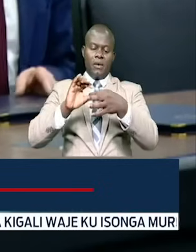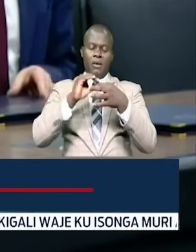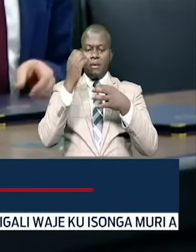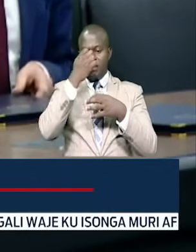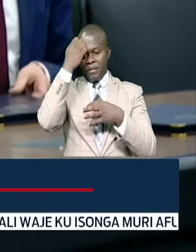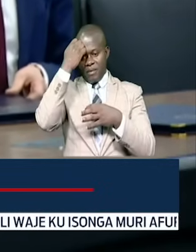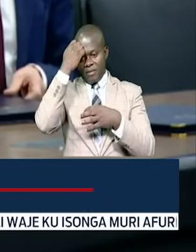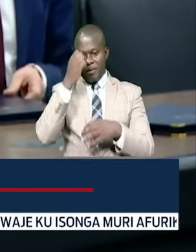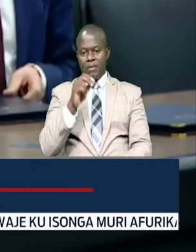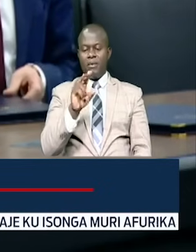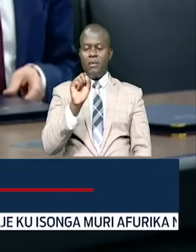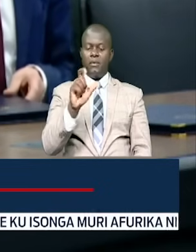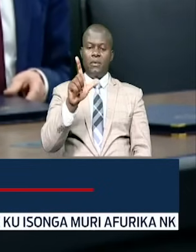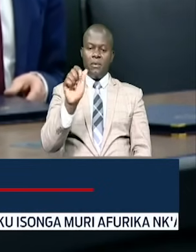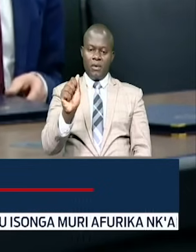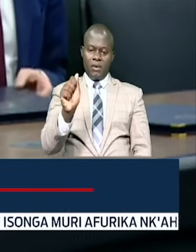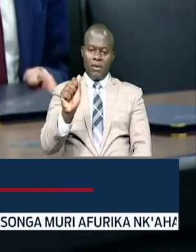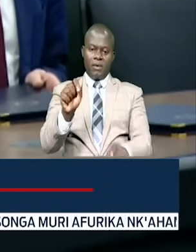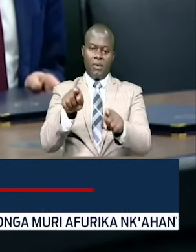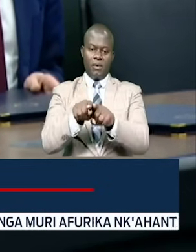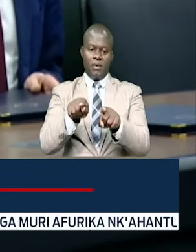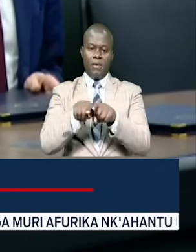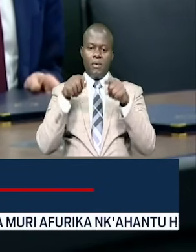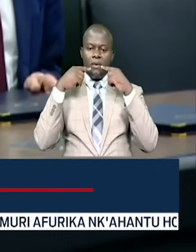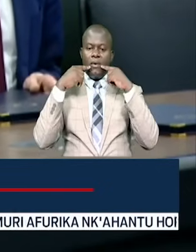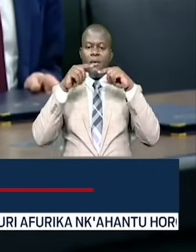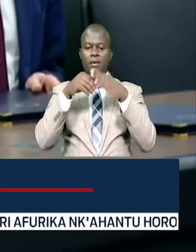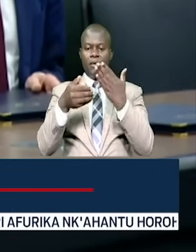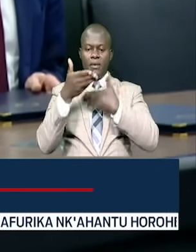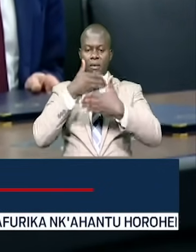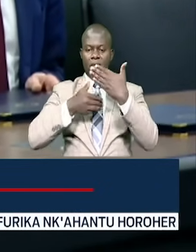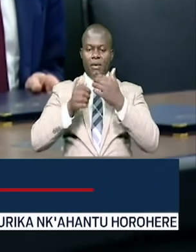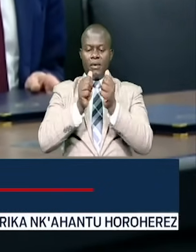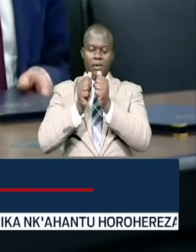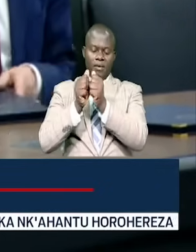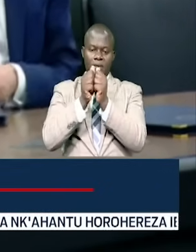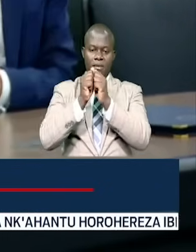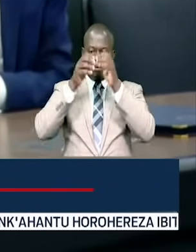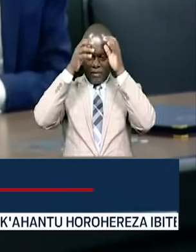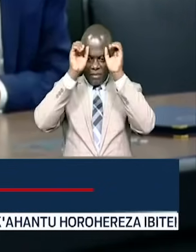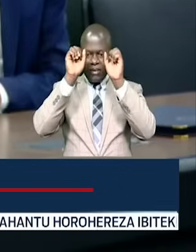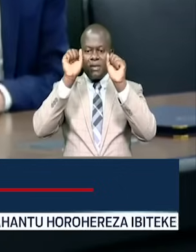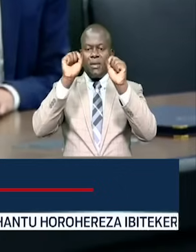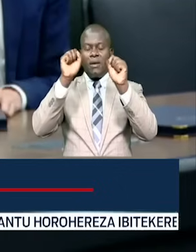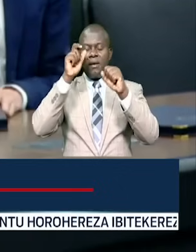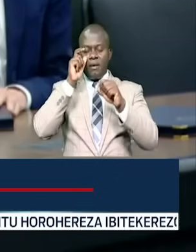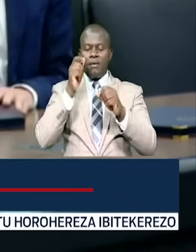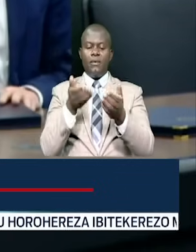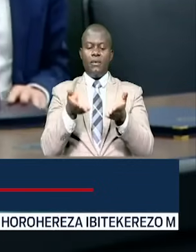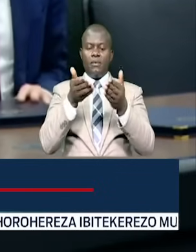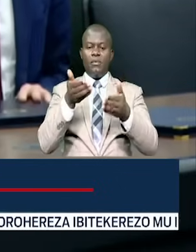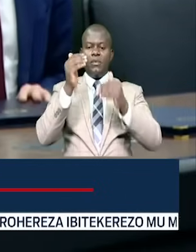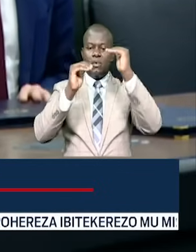rero Ursula von der Leyen nawe yavuze ko mu biganiro yagiranye n'umukuru w'igihugu harimo no kuzamura urwego